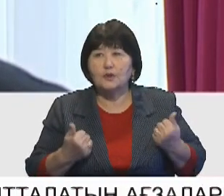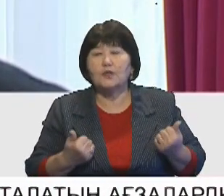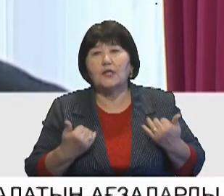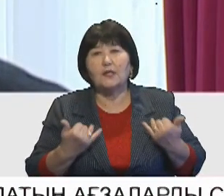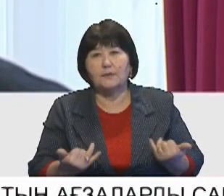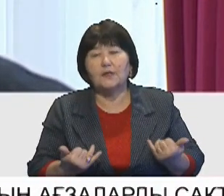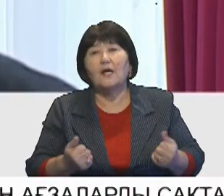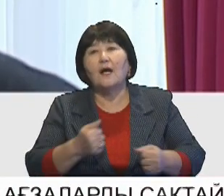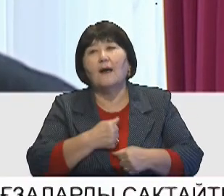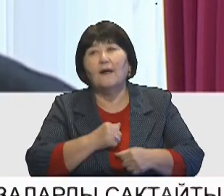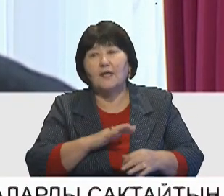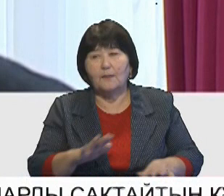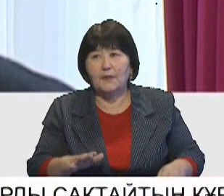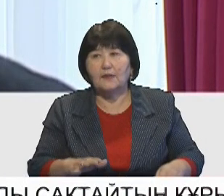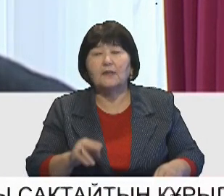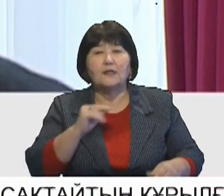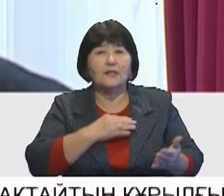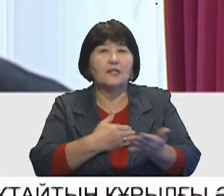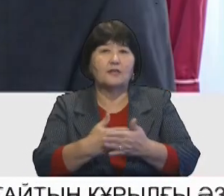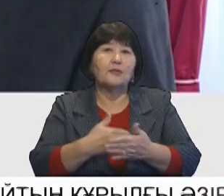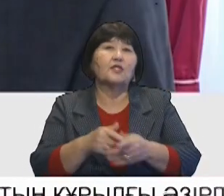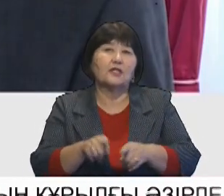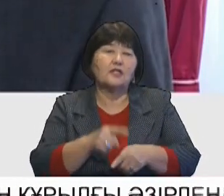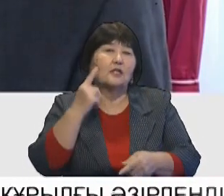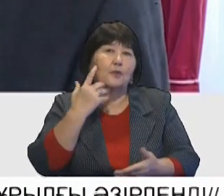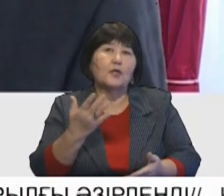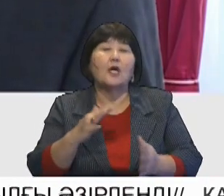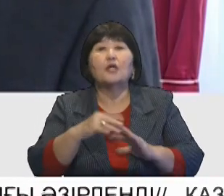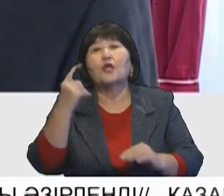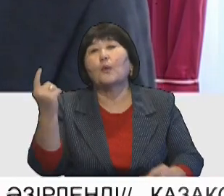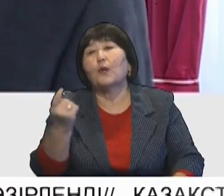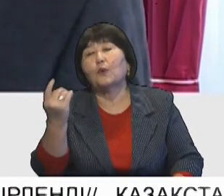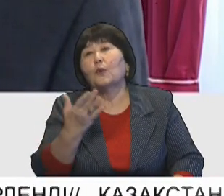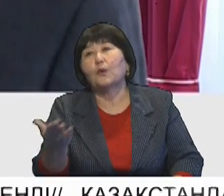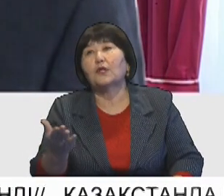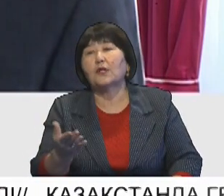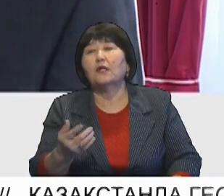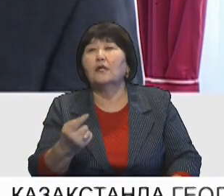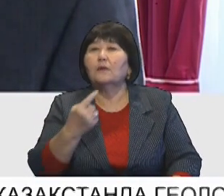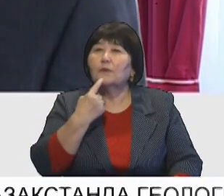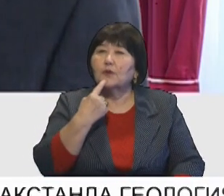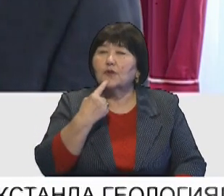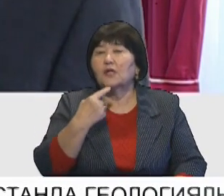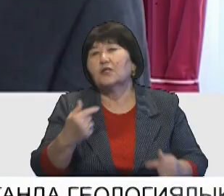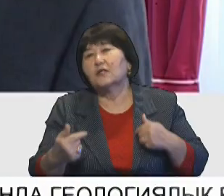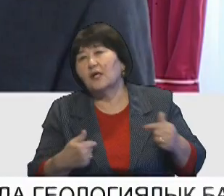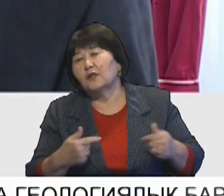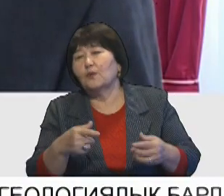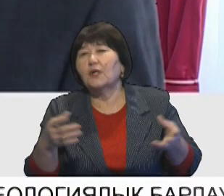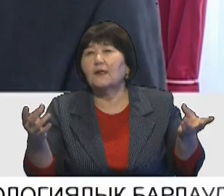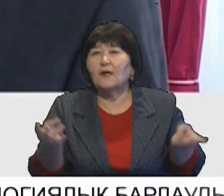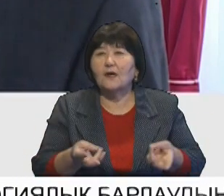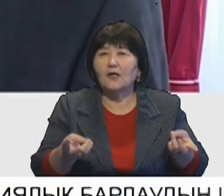жігерімізді аямай қызмет жасадық деп ойлаймын. Шаруа қожалықтарының мұқтаждары, оларға